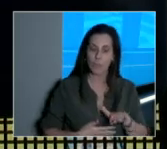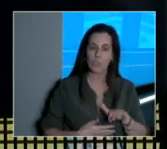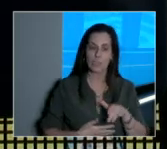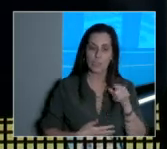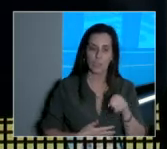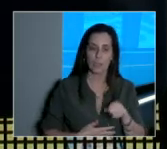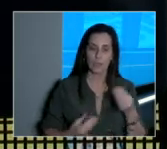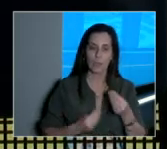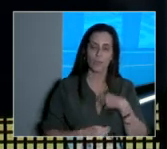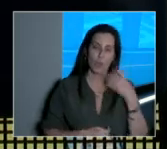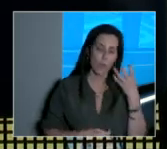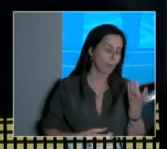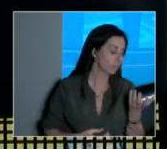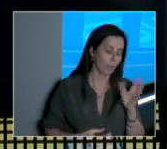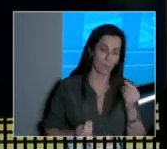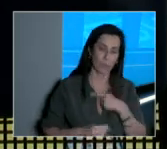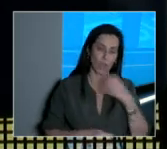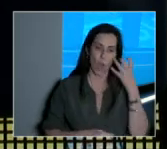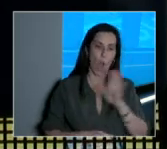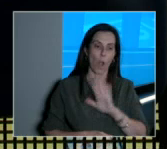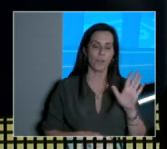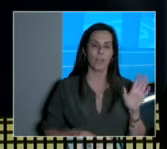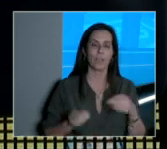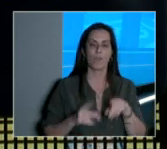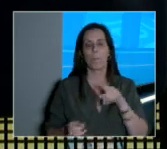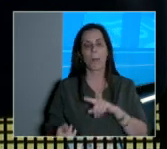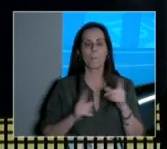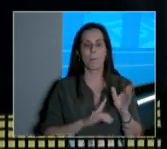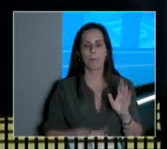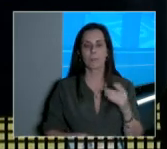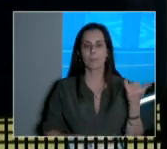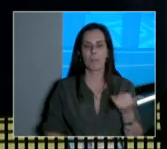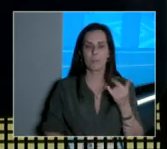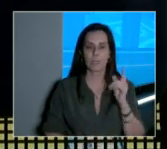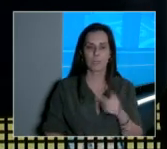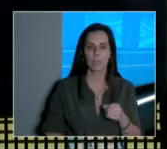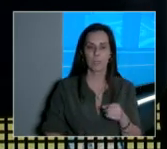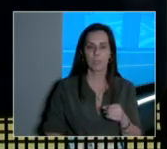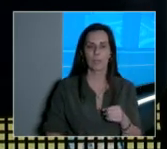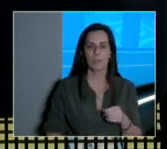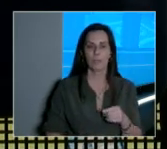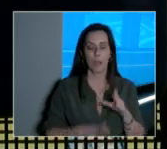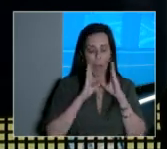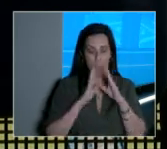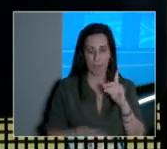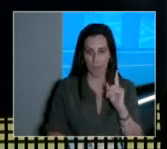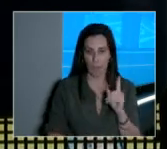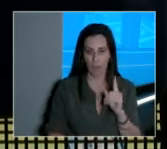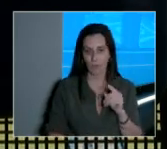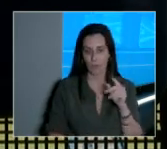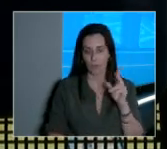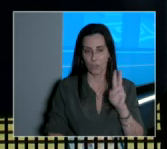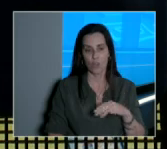מדובר על דברים שאני אוהב, גם מדובר על דברים שאני לא אוהב. אי אפשר פעם ככה ופעם ככה. זה תמיד צריך להיות לתת אמון, אבל